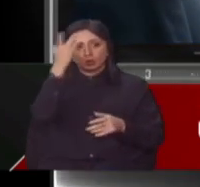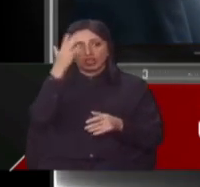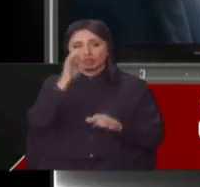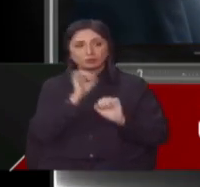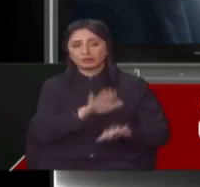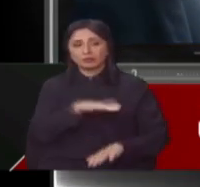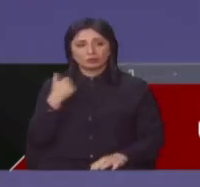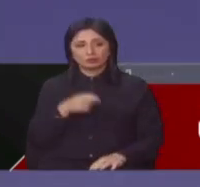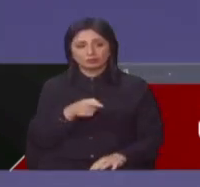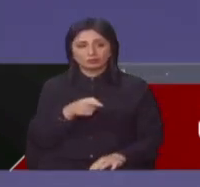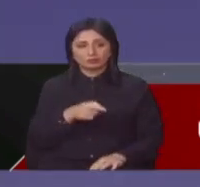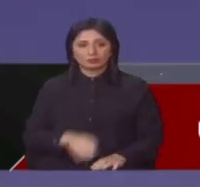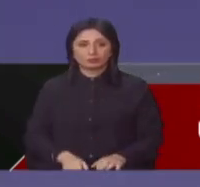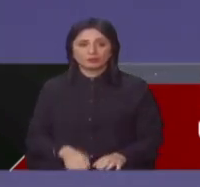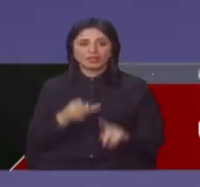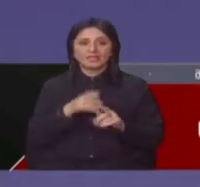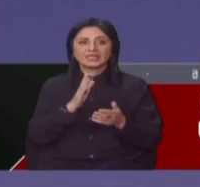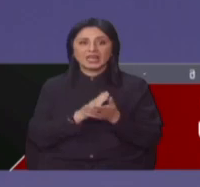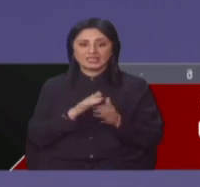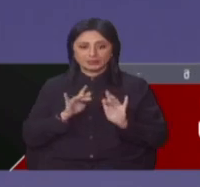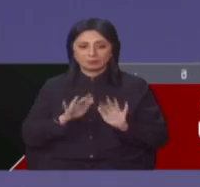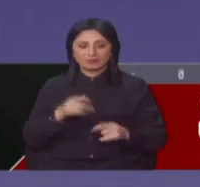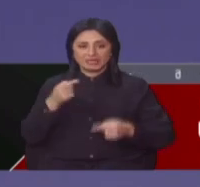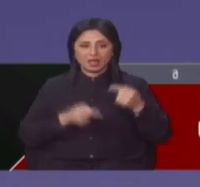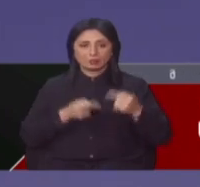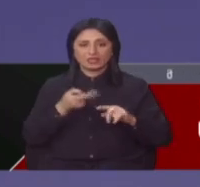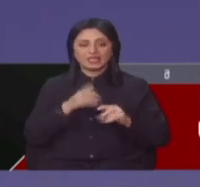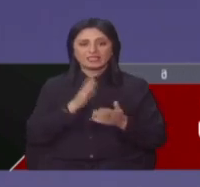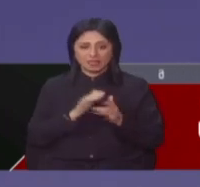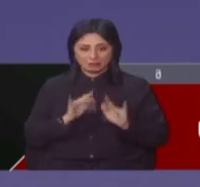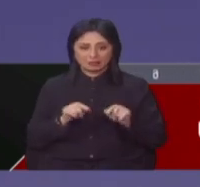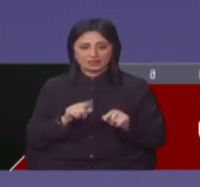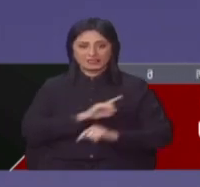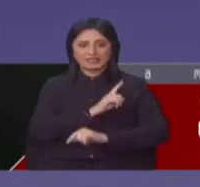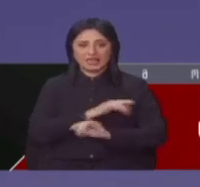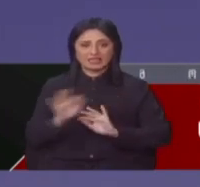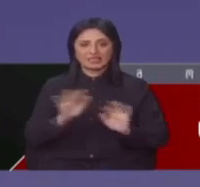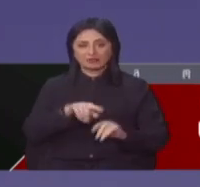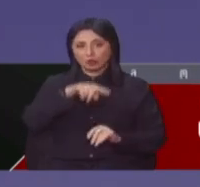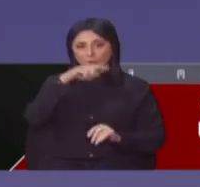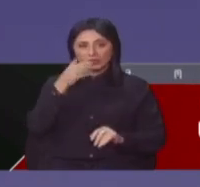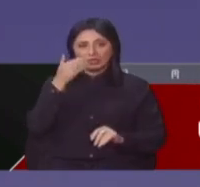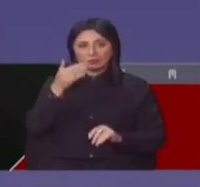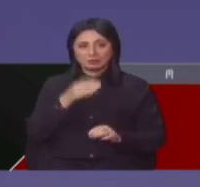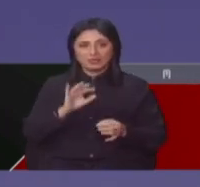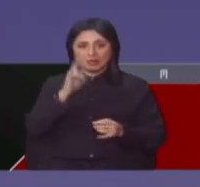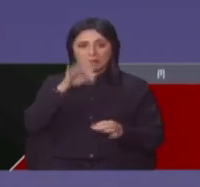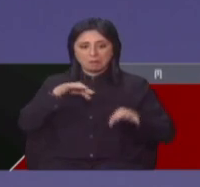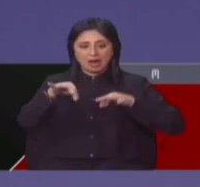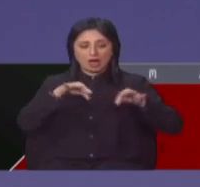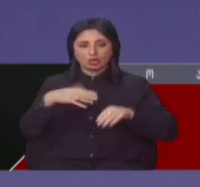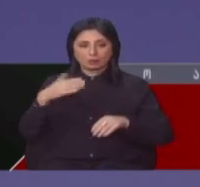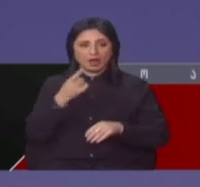ideologiis mkhardamjeri. Es aris mimdinare brzola, es aris mimdinare zalis khmeva rusetis da misi marionetebis